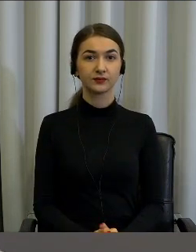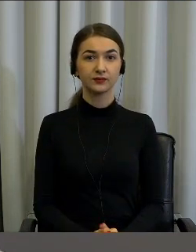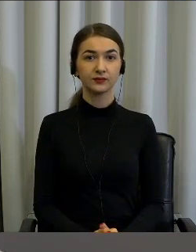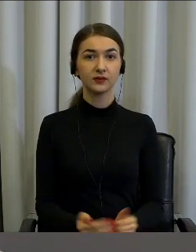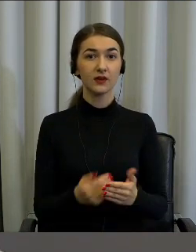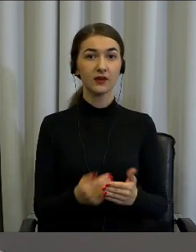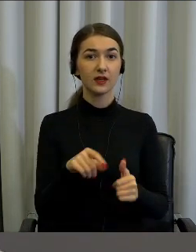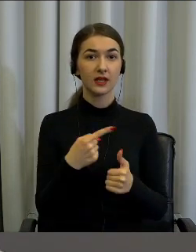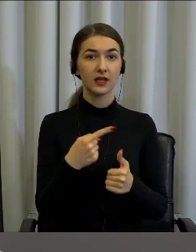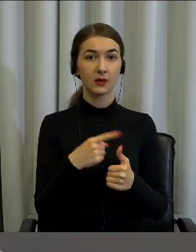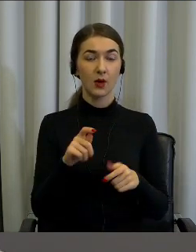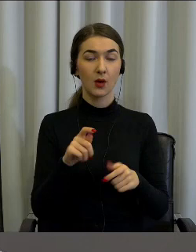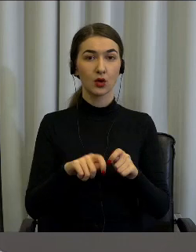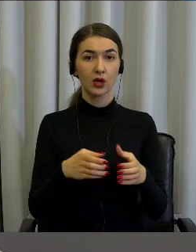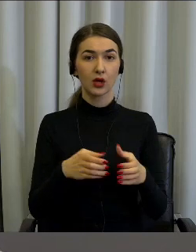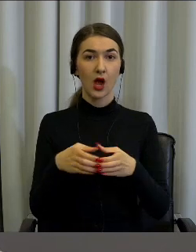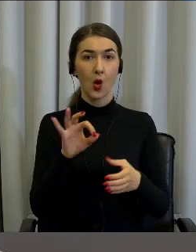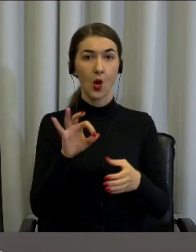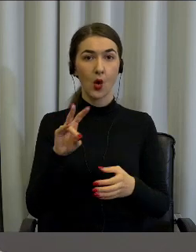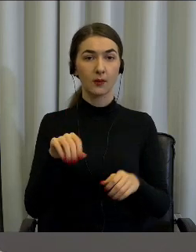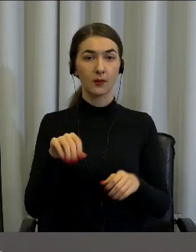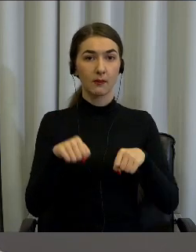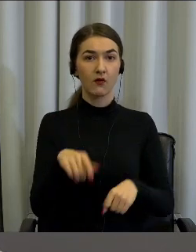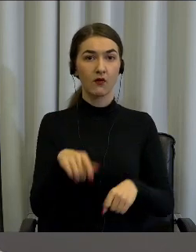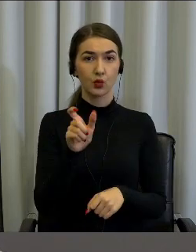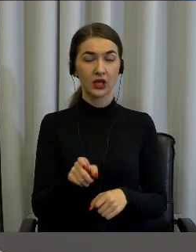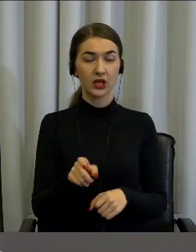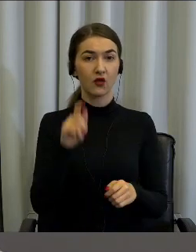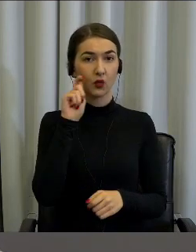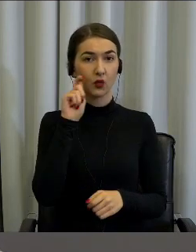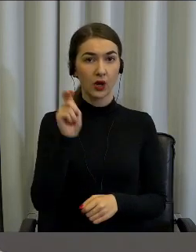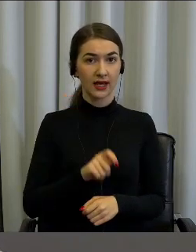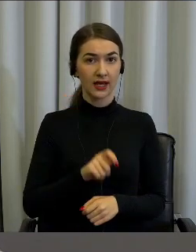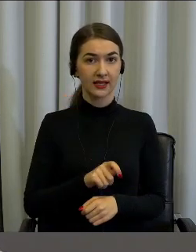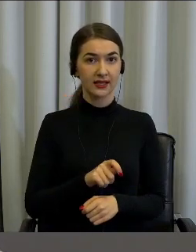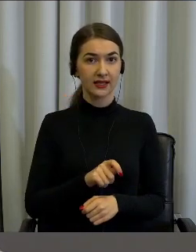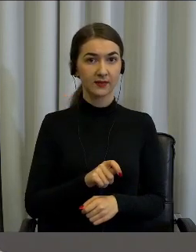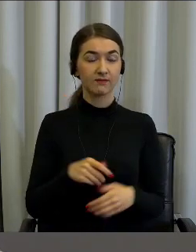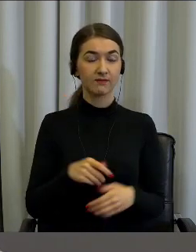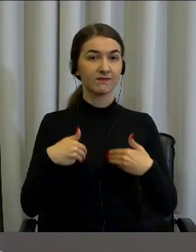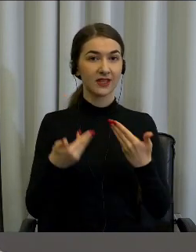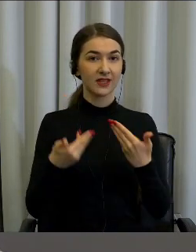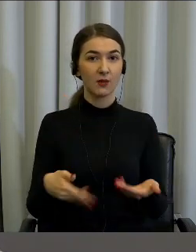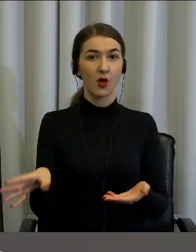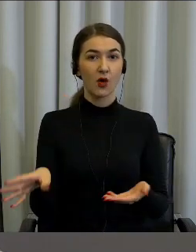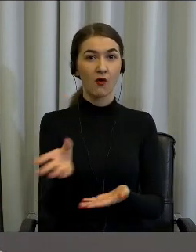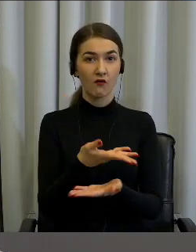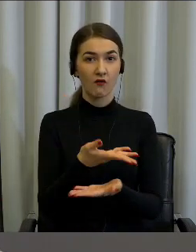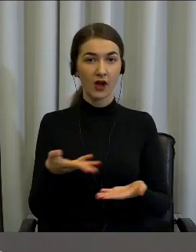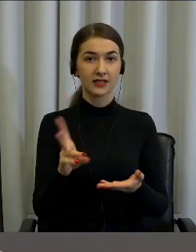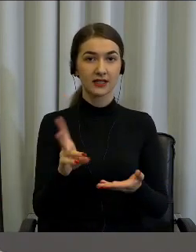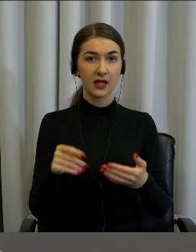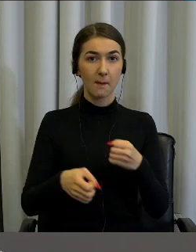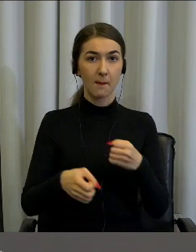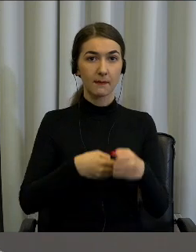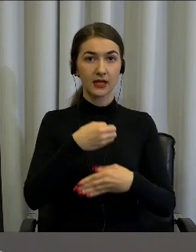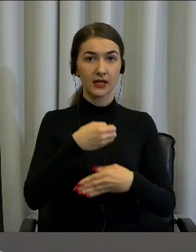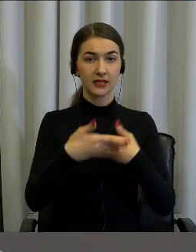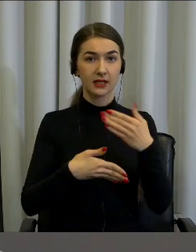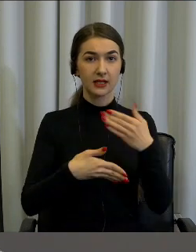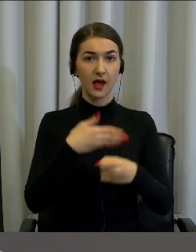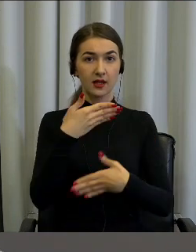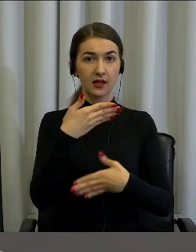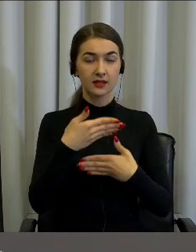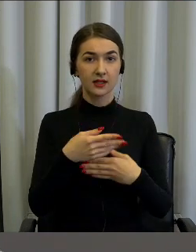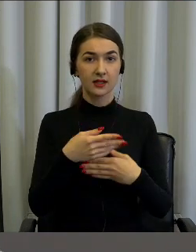моніторингової місії ООН з прав людини в Україні Вітаємо вас на презентації